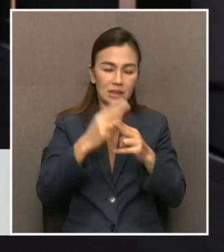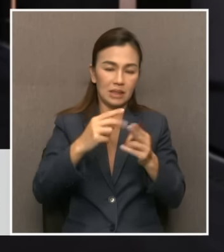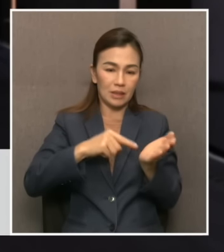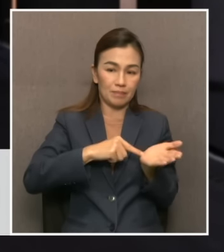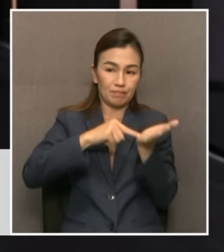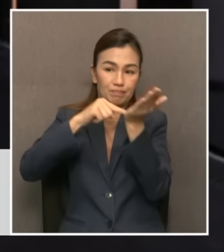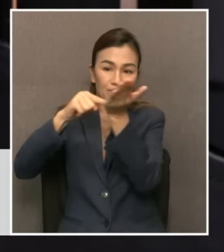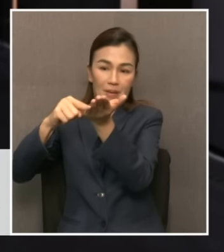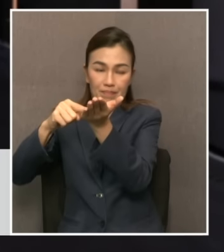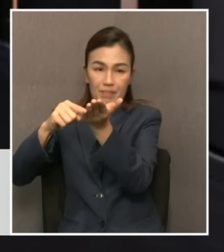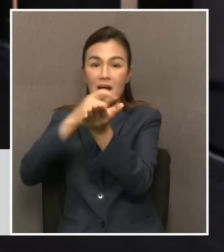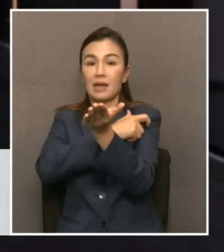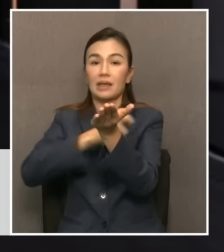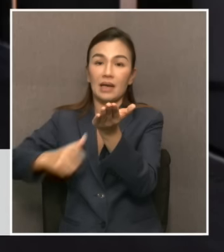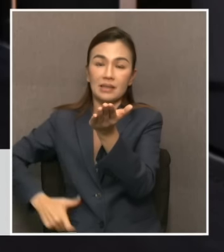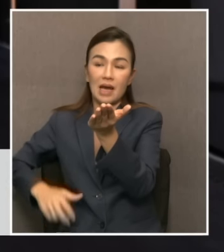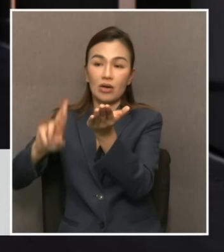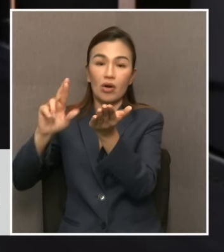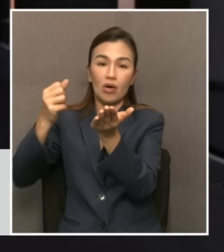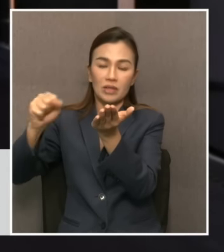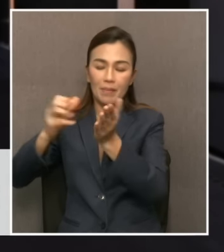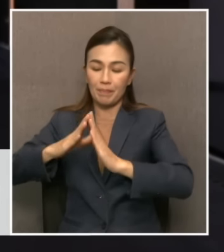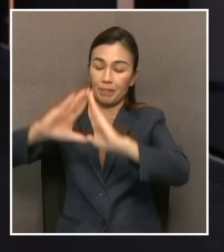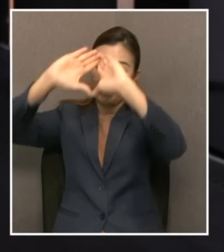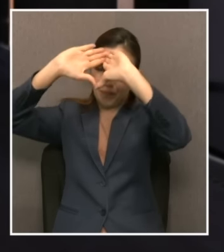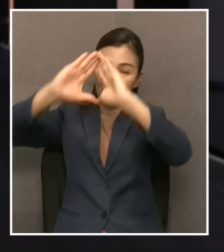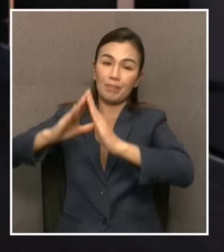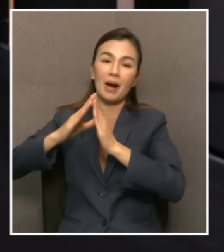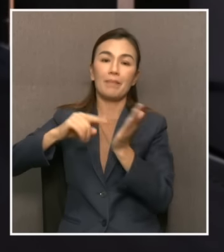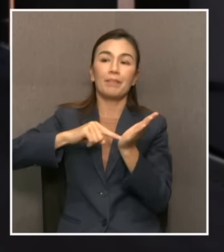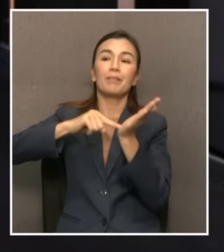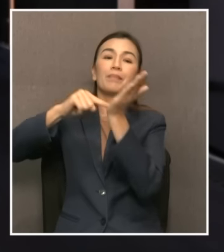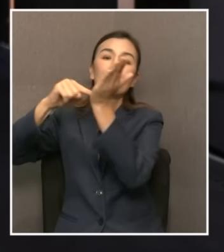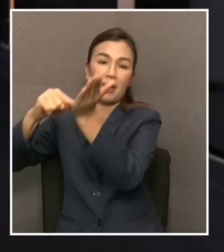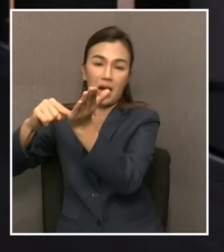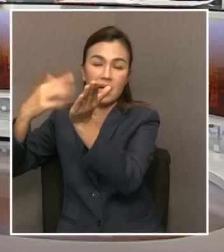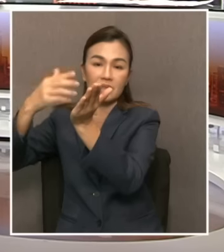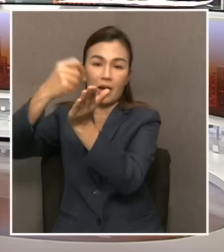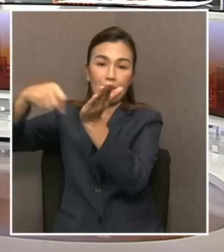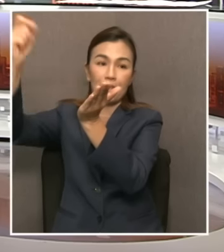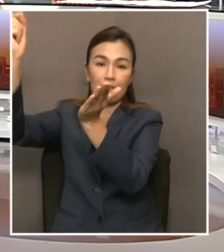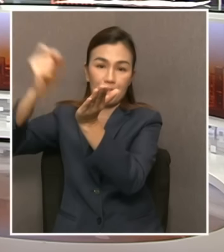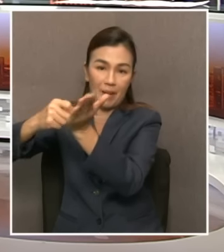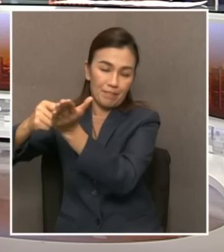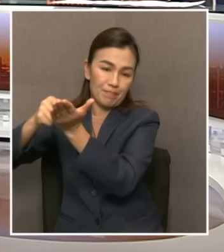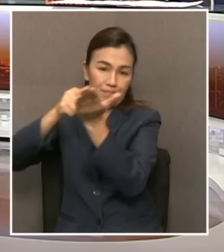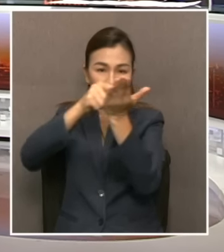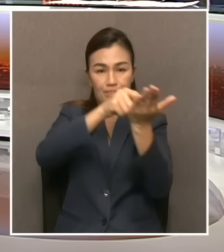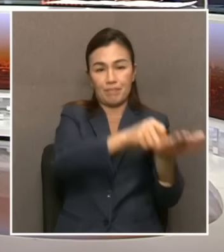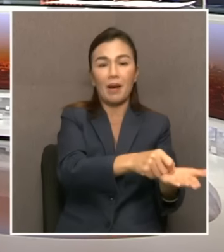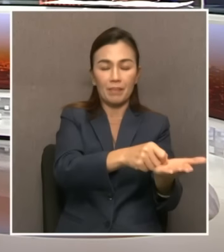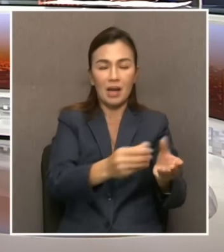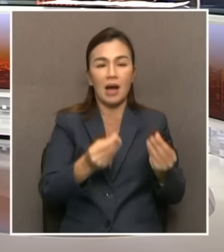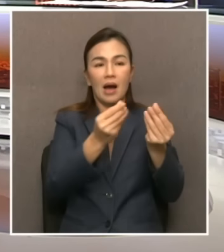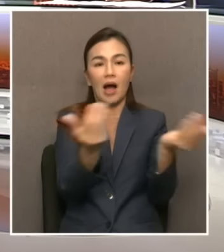กระหม่อมนะคะถวายตามขั้นตอนต่อไปแล้วก็เพื่อที่จะมีพระบรมราชโองการแต่งตั้งให้นางสาวแพทองธารชินวัตรค่ะ